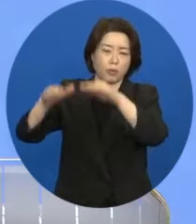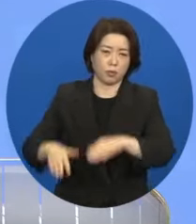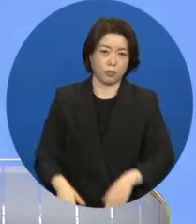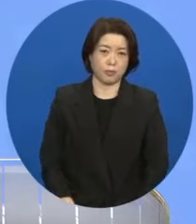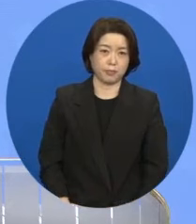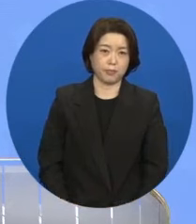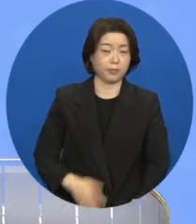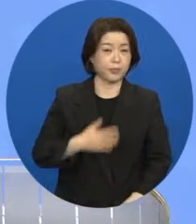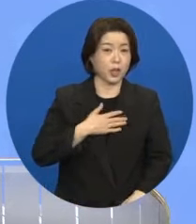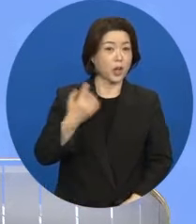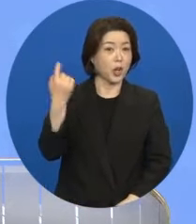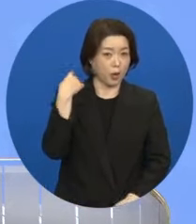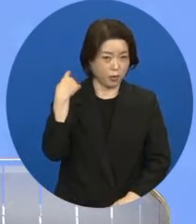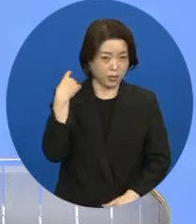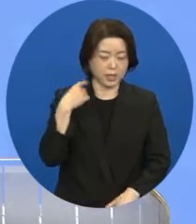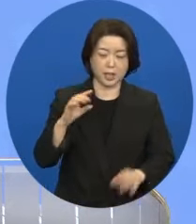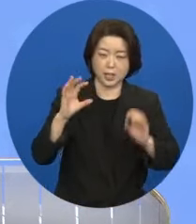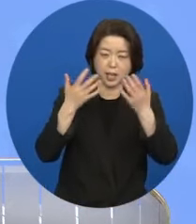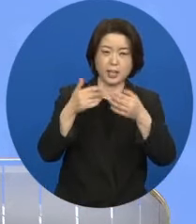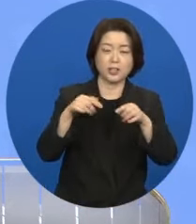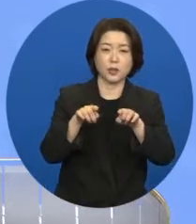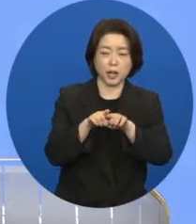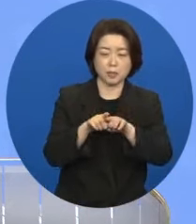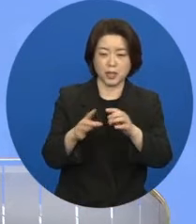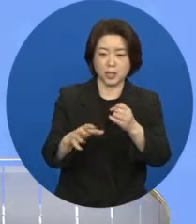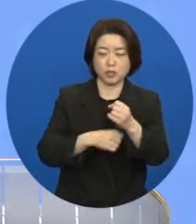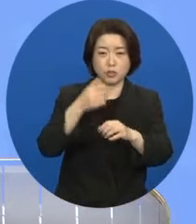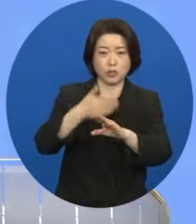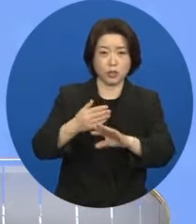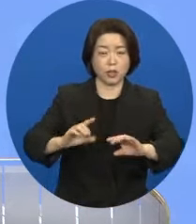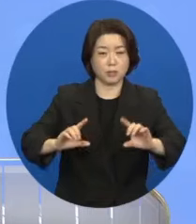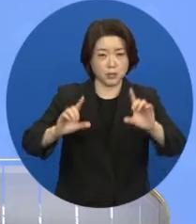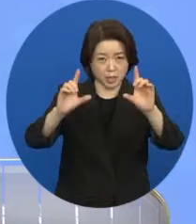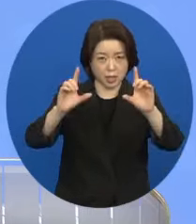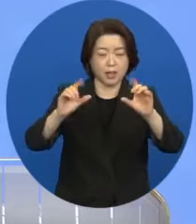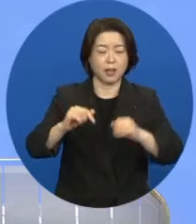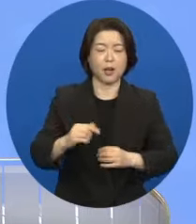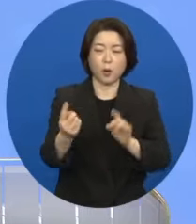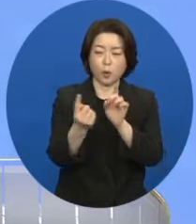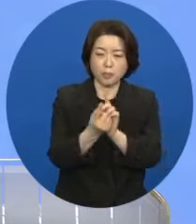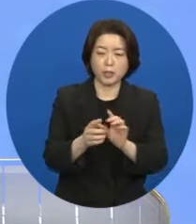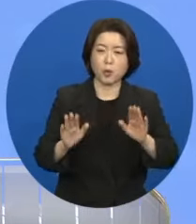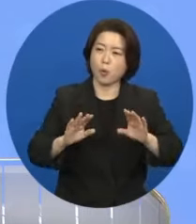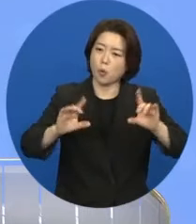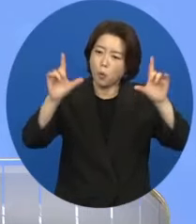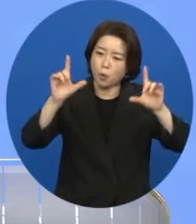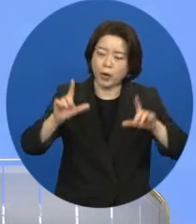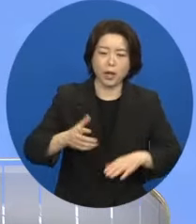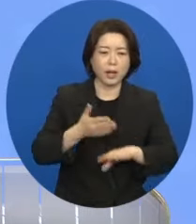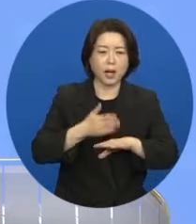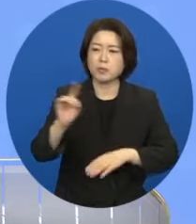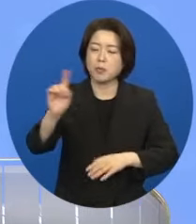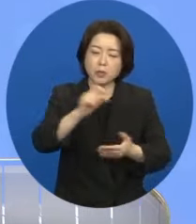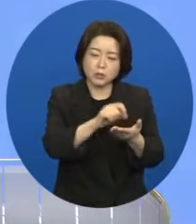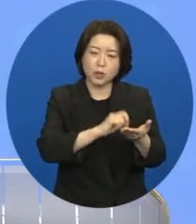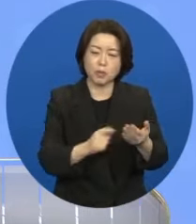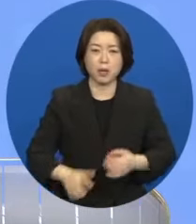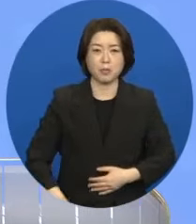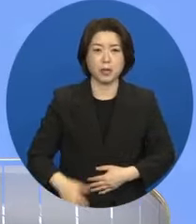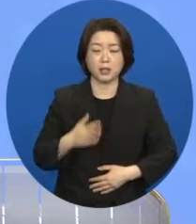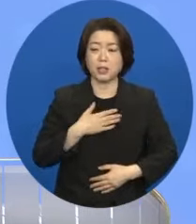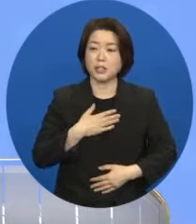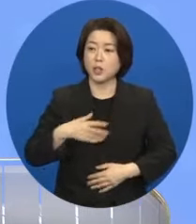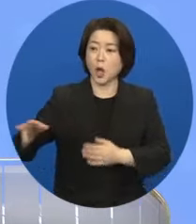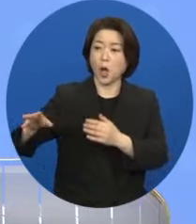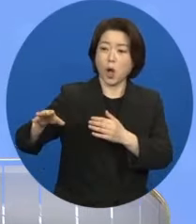함께 수수 감사 주를 맞이해서에 주신 감사를 한번 적어보자 엄마 아빠 감사에 묻어 가지